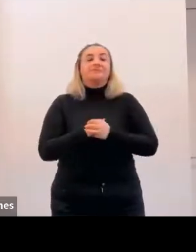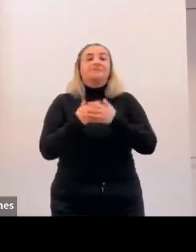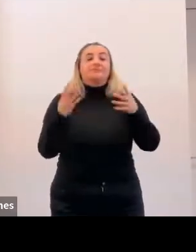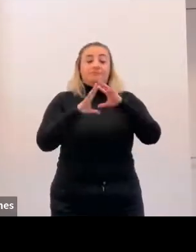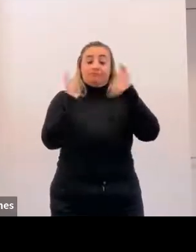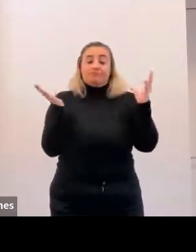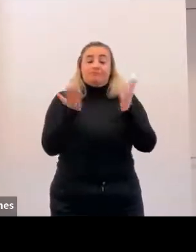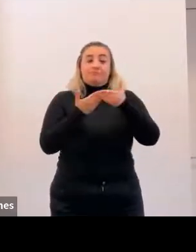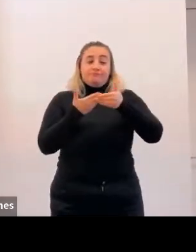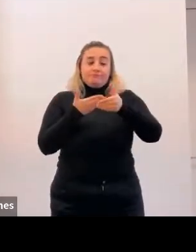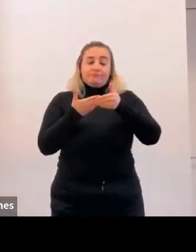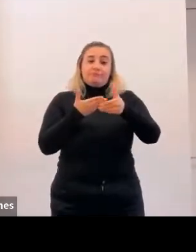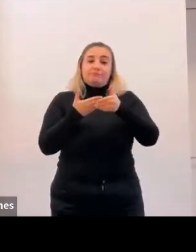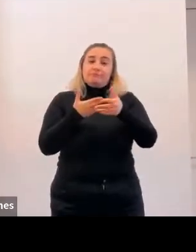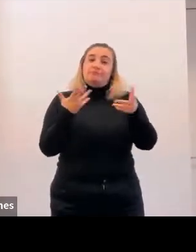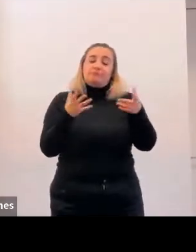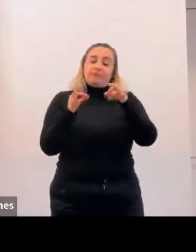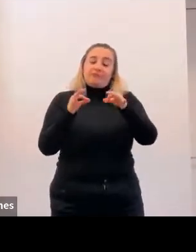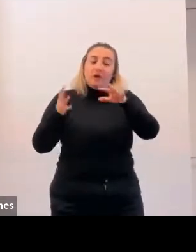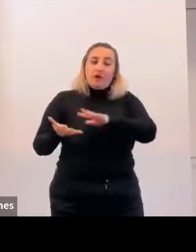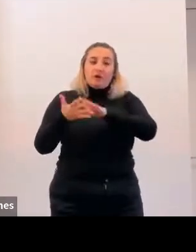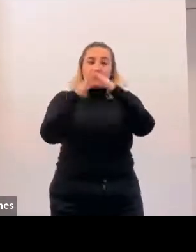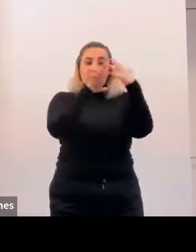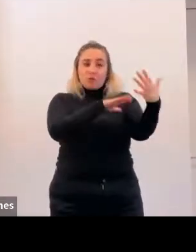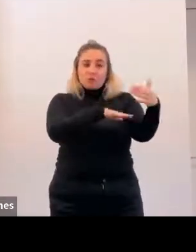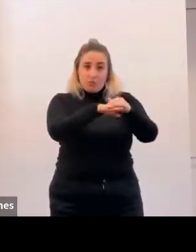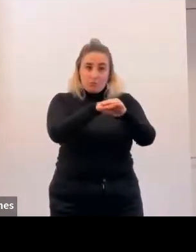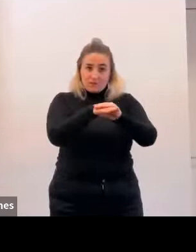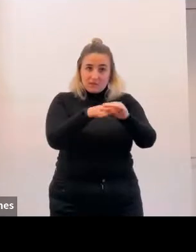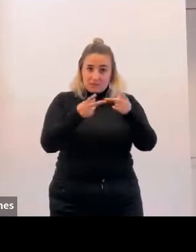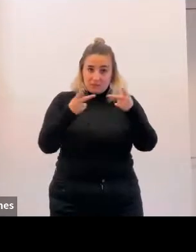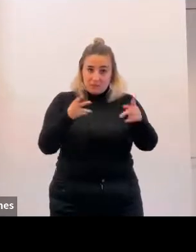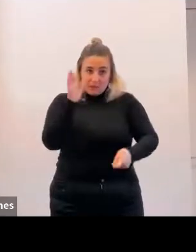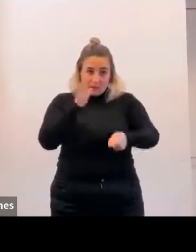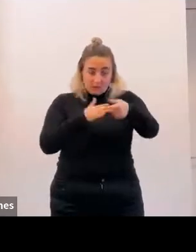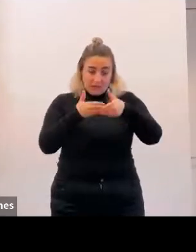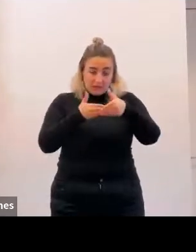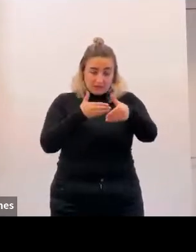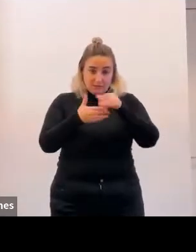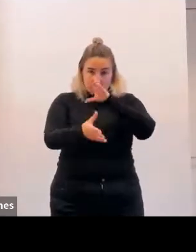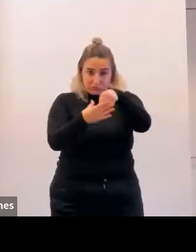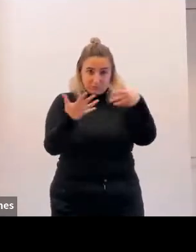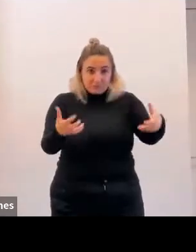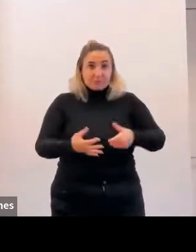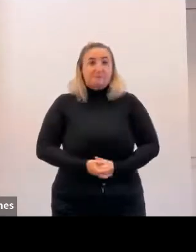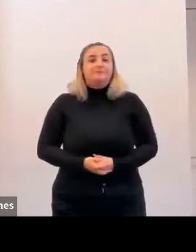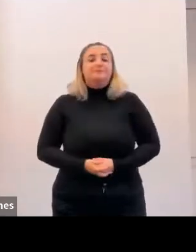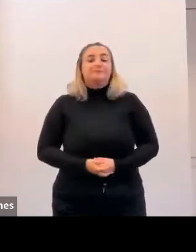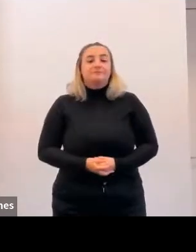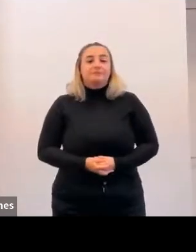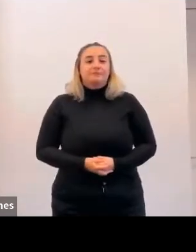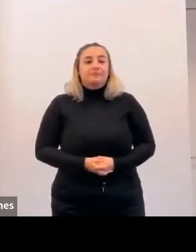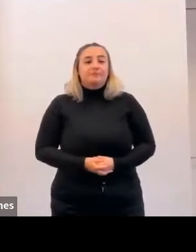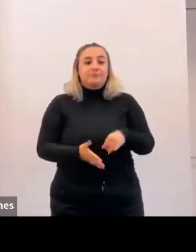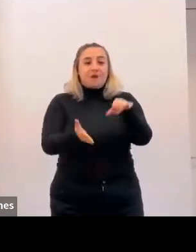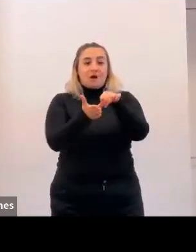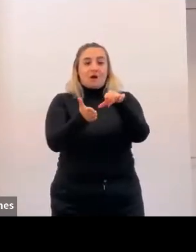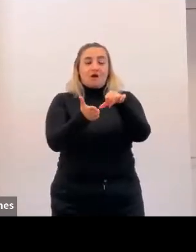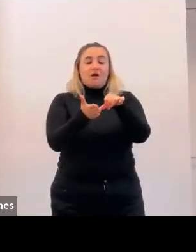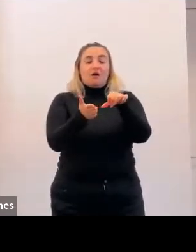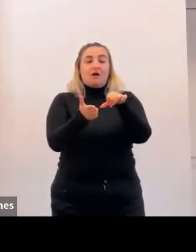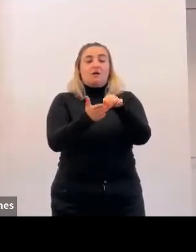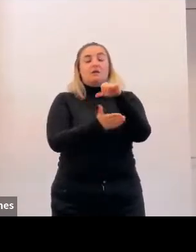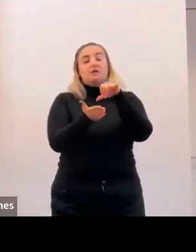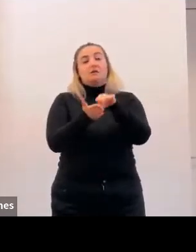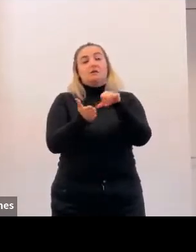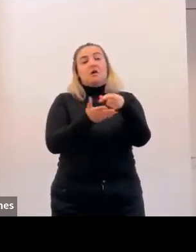souhaitons conduire dans le cadre de l'évolution de nos politiques publiques éducatives. Le Centre communal d'action sociale de la ville